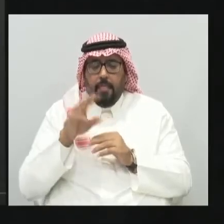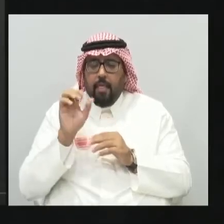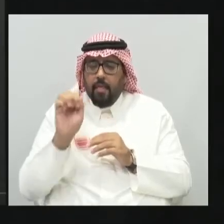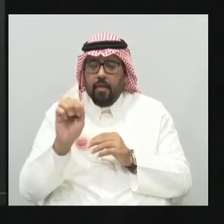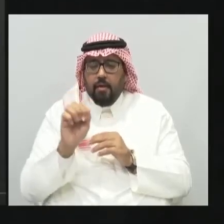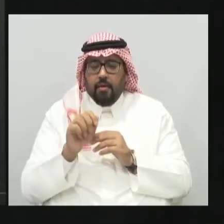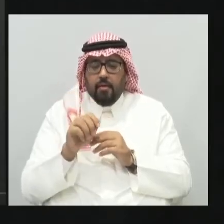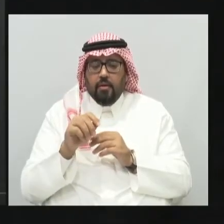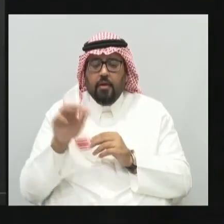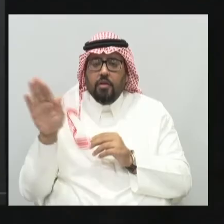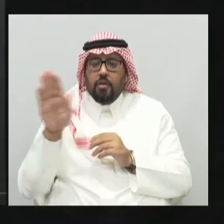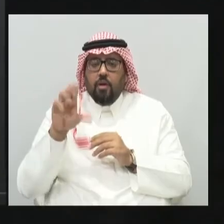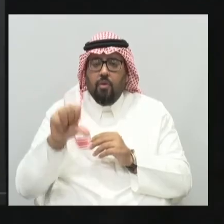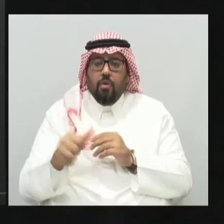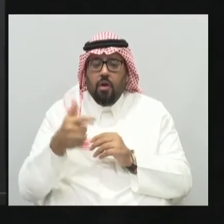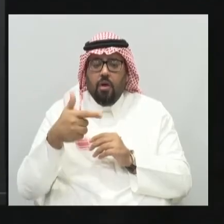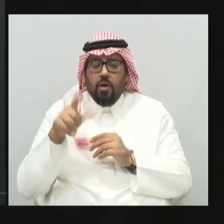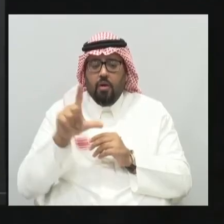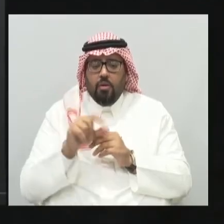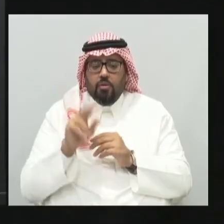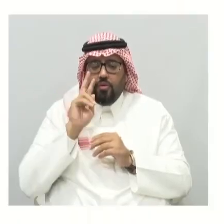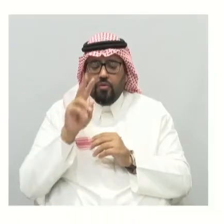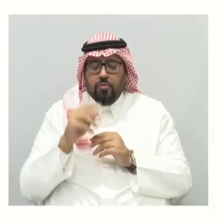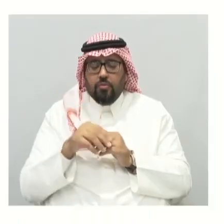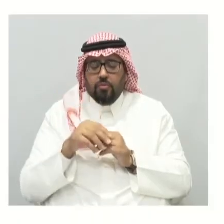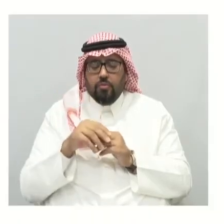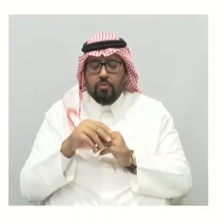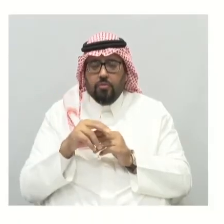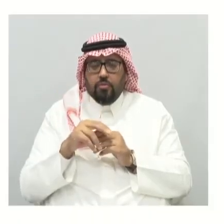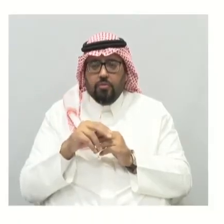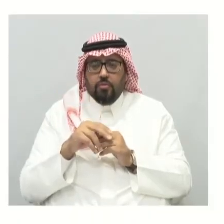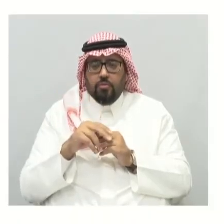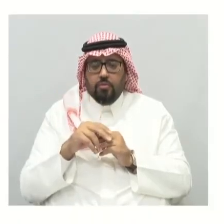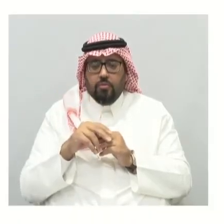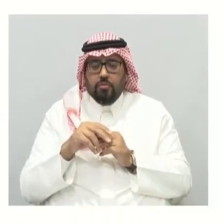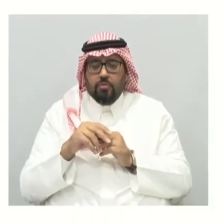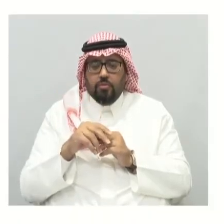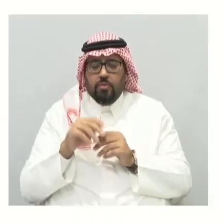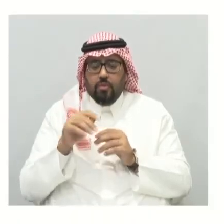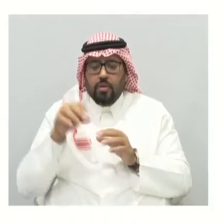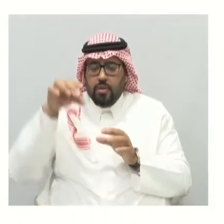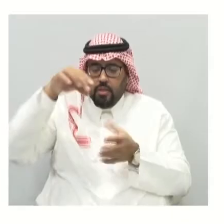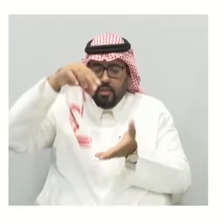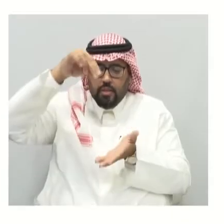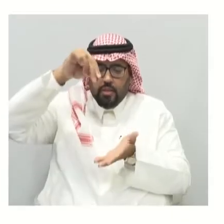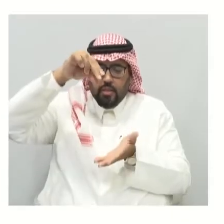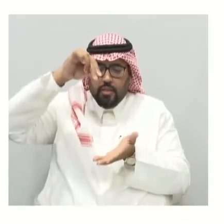خصائص السوائل طيب تعالوا نشوف شو نحتاج بنحتاج لقطاره